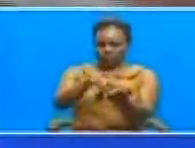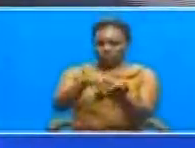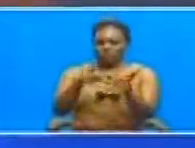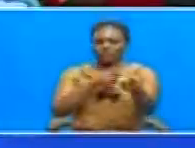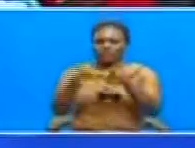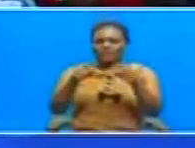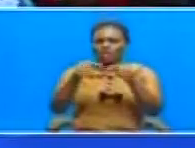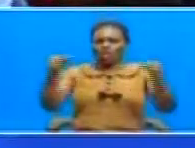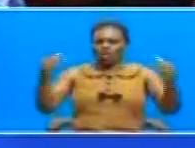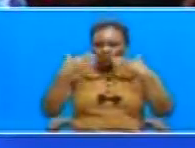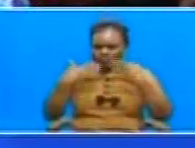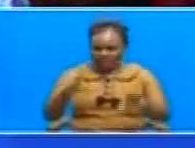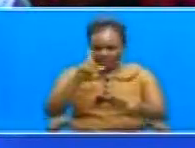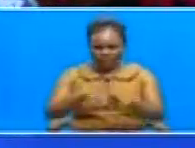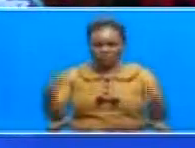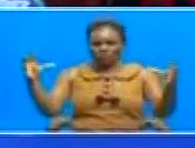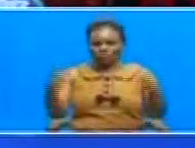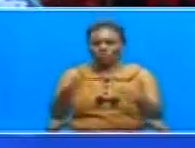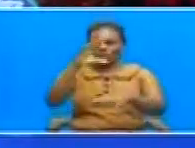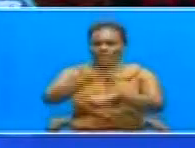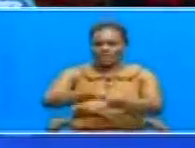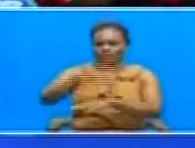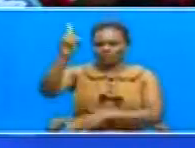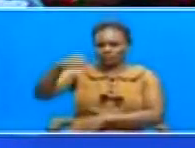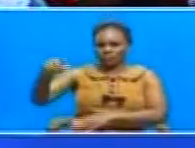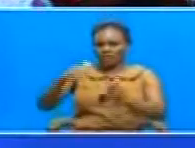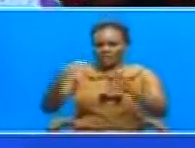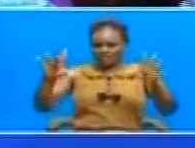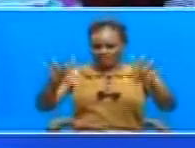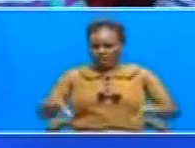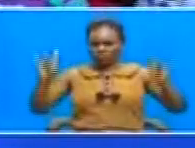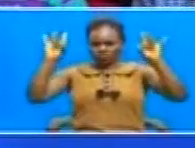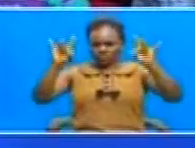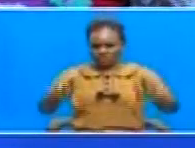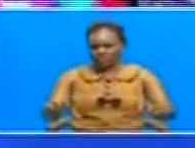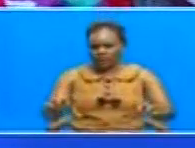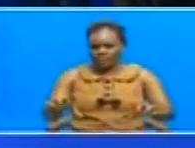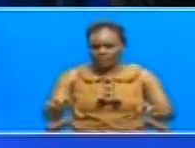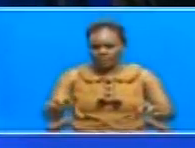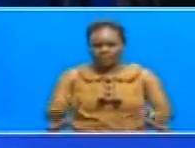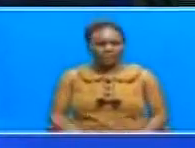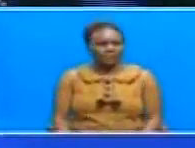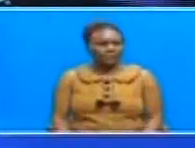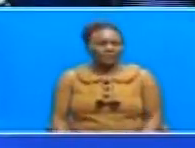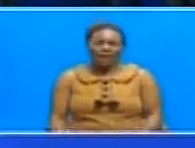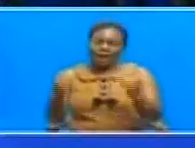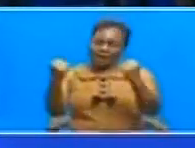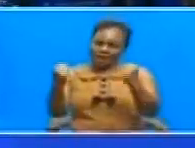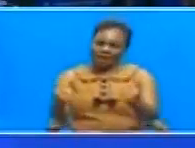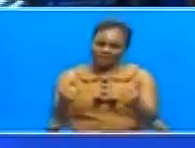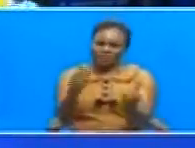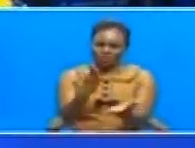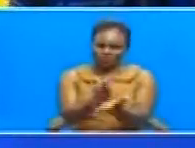ndefu iliyokamilika pale Malkia Strikers ilipotoa ushindi dhidi ya wenyeji Australia kinyume na matarajio ya wengi. It was